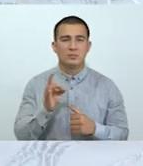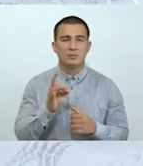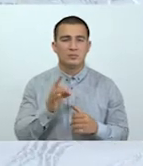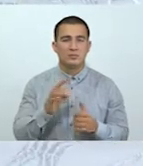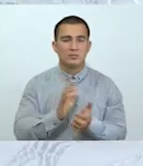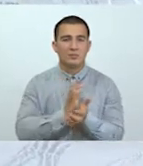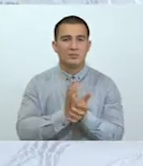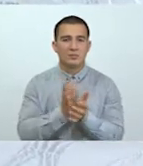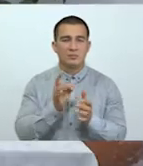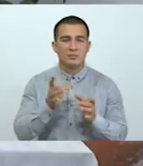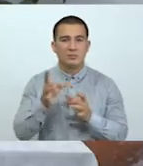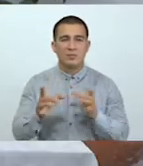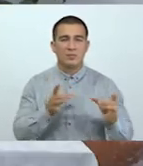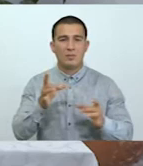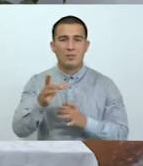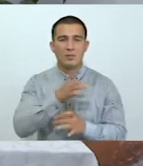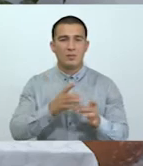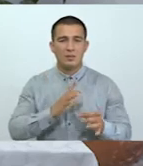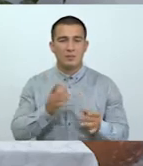Orasini zichro taxlaymiz.